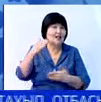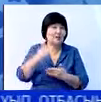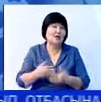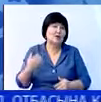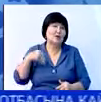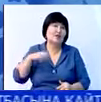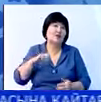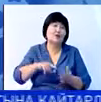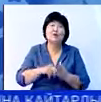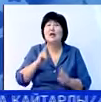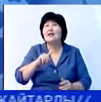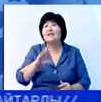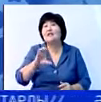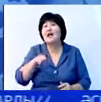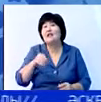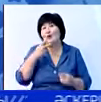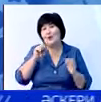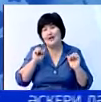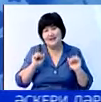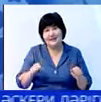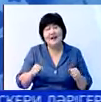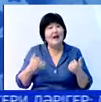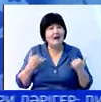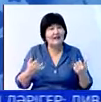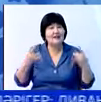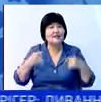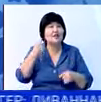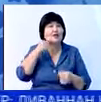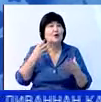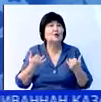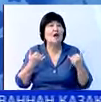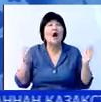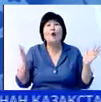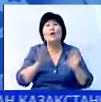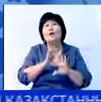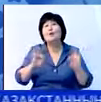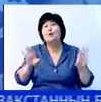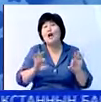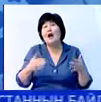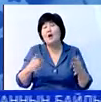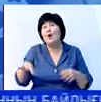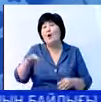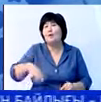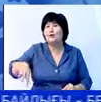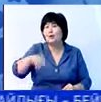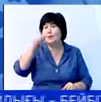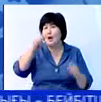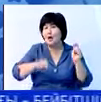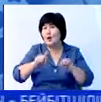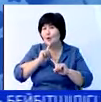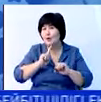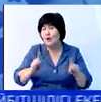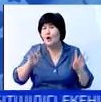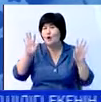бағдарламаларымызды qizilorda.tv.kz сайтынан көре аласыздар. Ал қазір экранда ертеңгі күнге арналған ауа райы болжамы. Облыс көлемінде